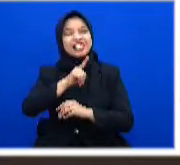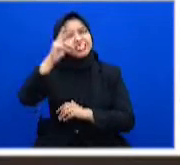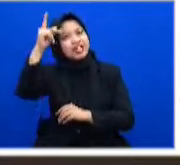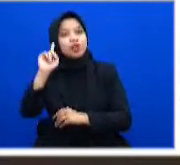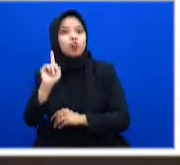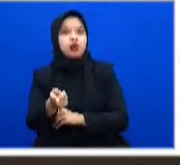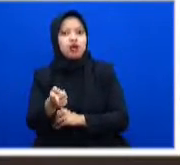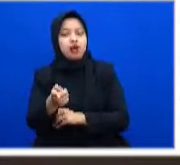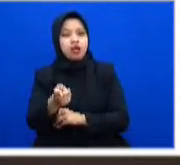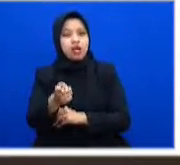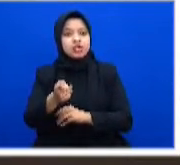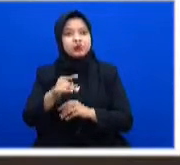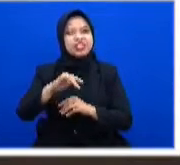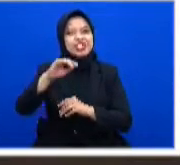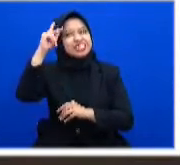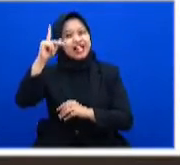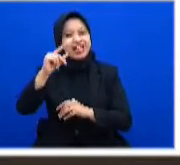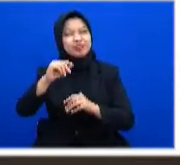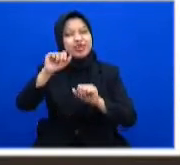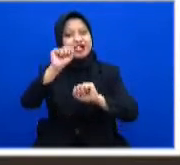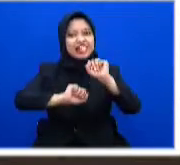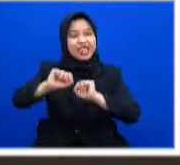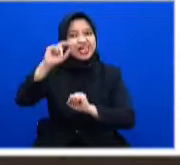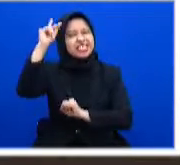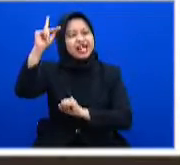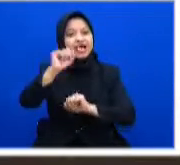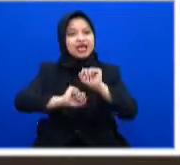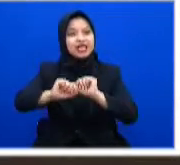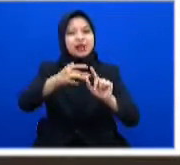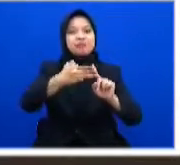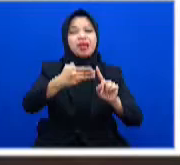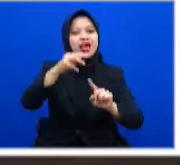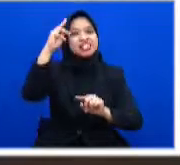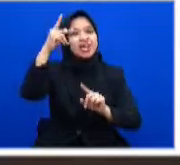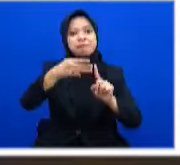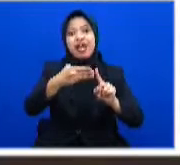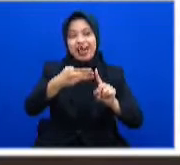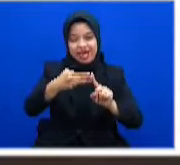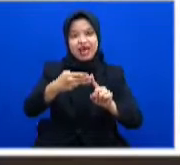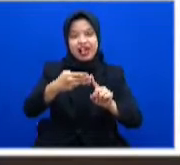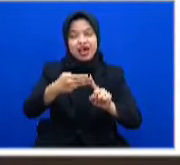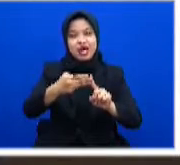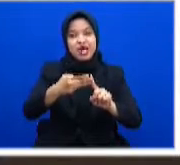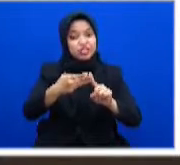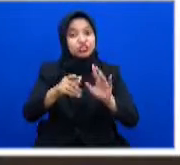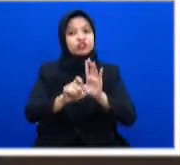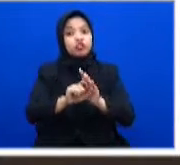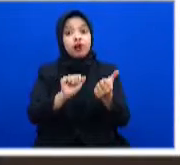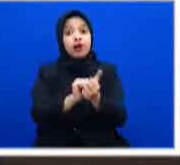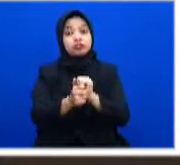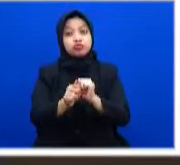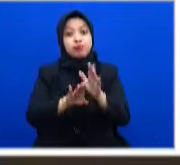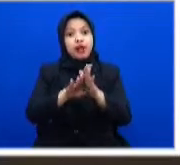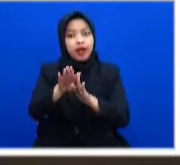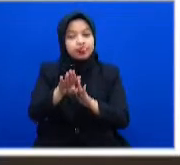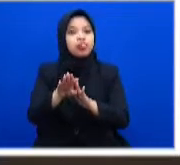Affandi kalau disini rencana b aku jadi kalau ada peningkatan dan